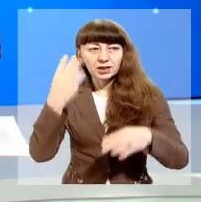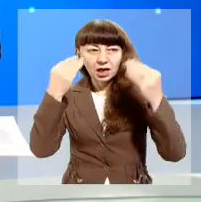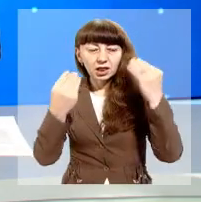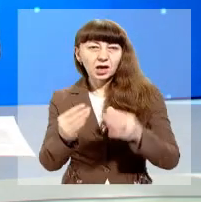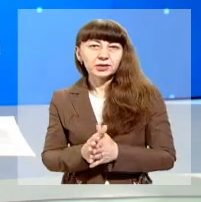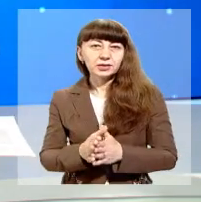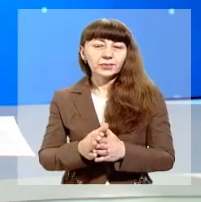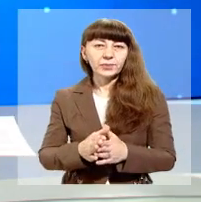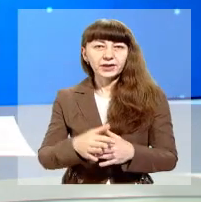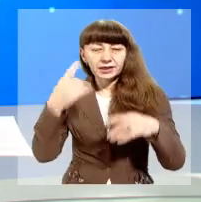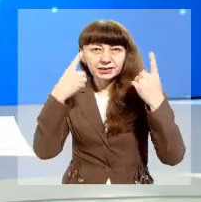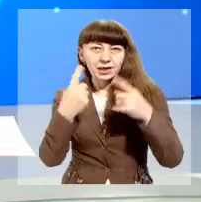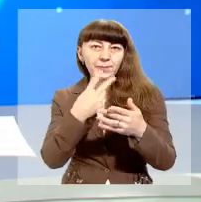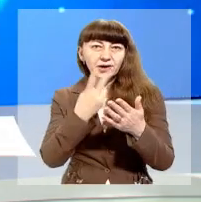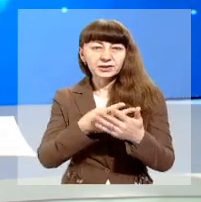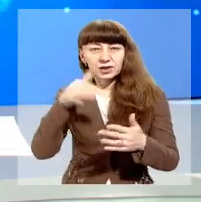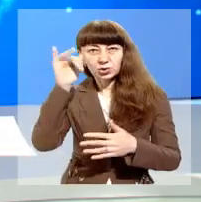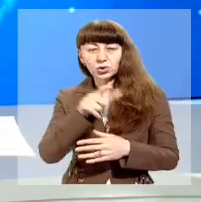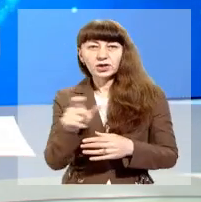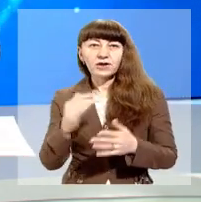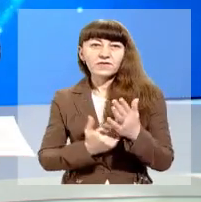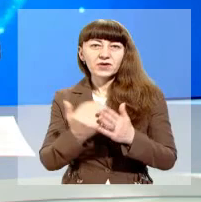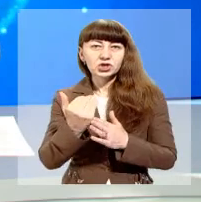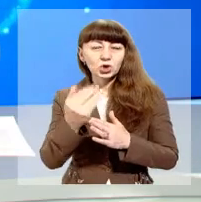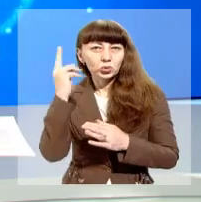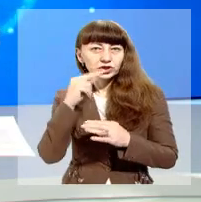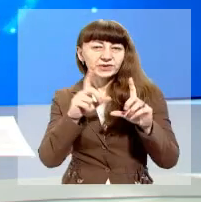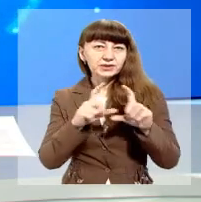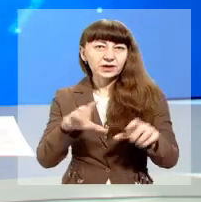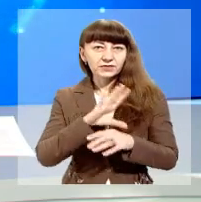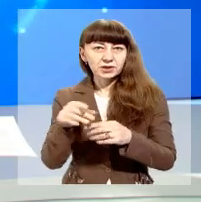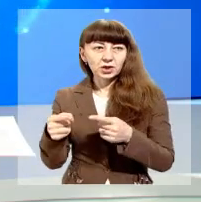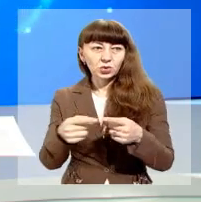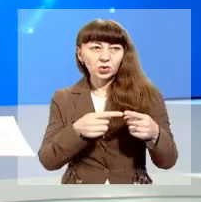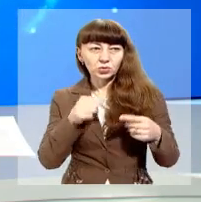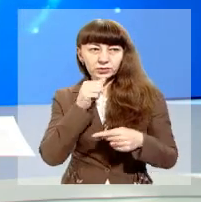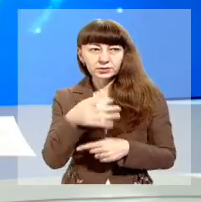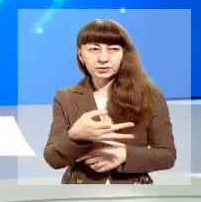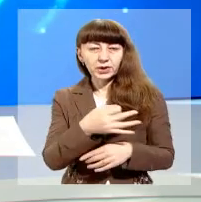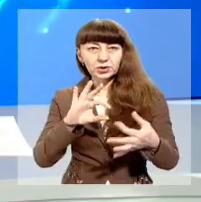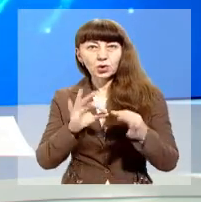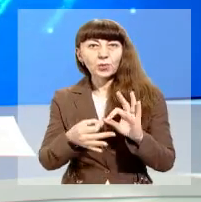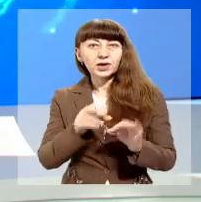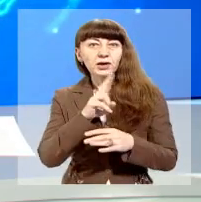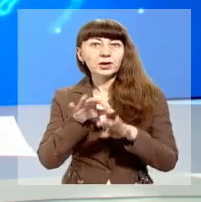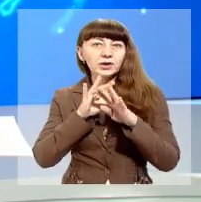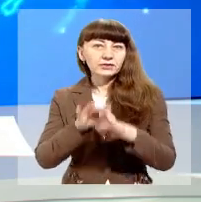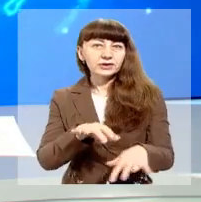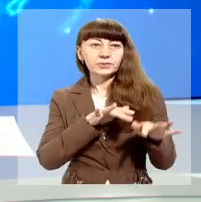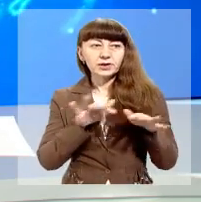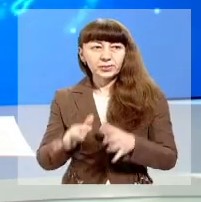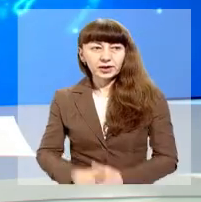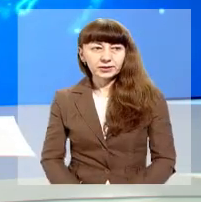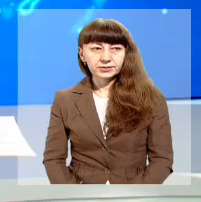Талантами, эрудицией и идеями блеснули студенты высших учебных заведений со всего региона. Подробнее о том, как проходило